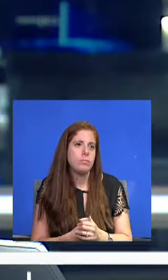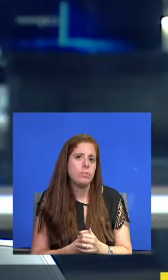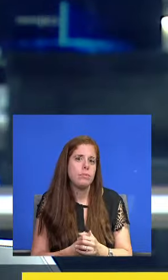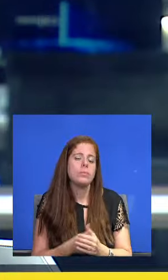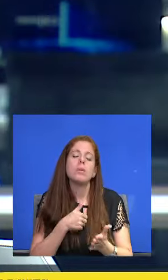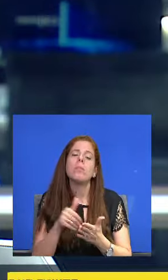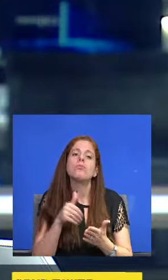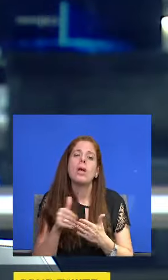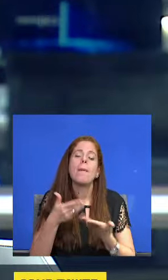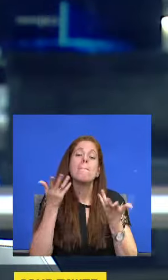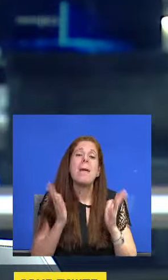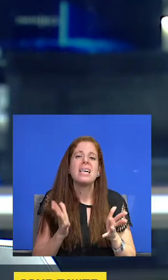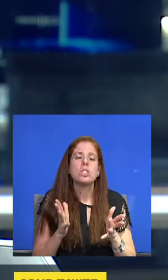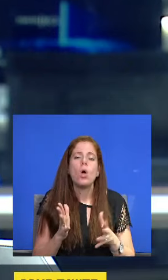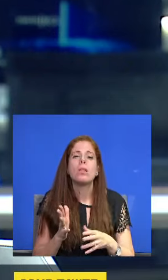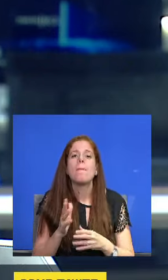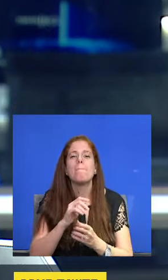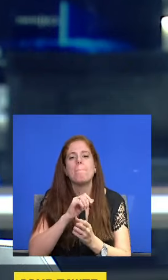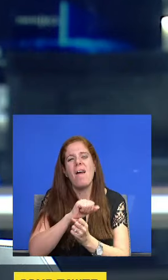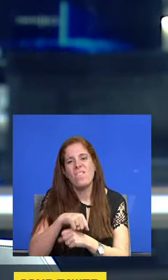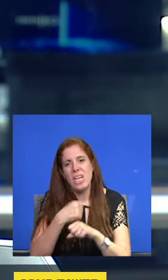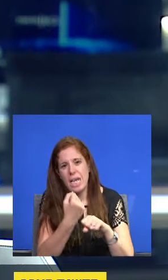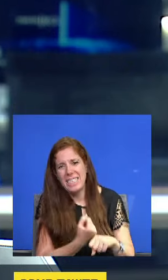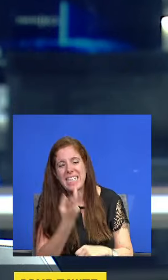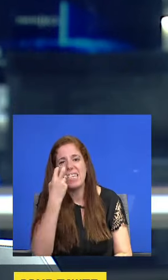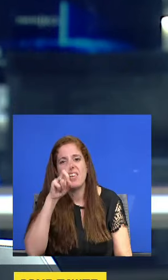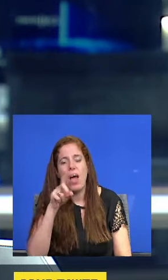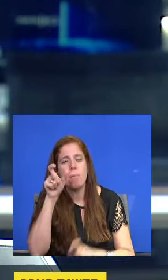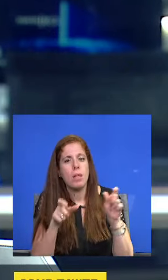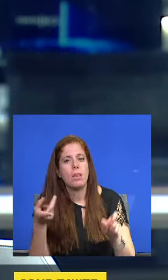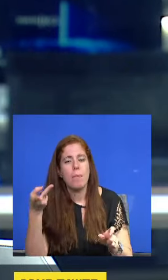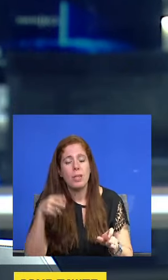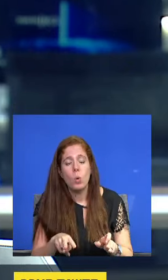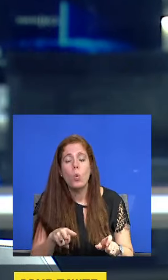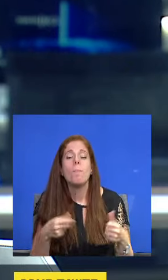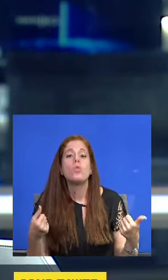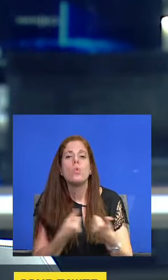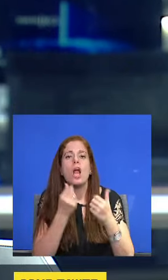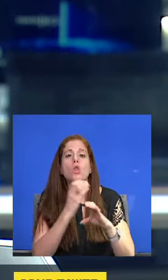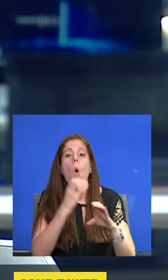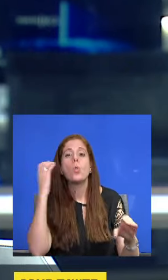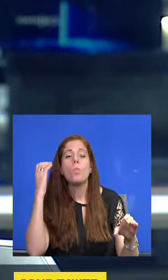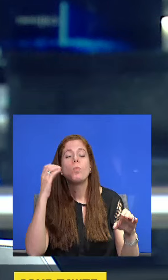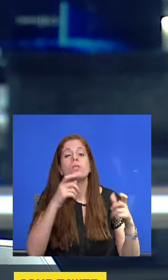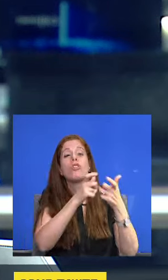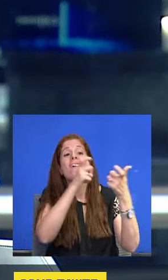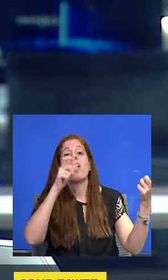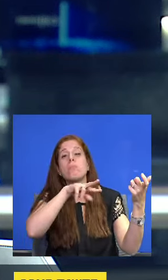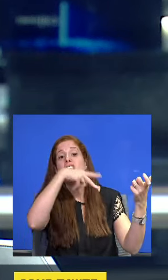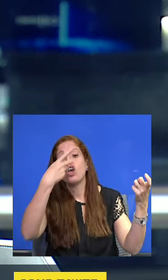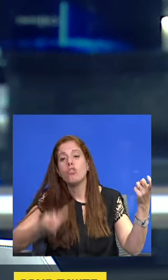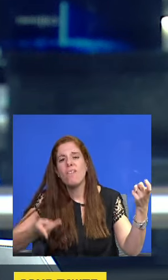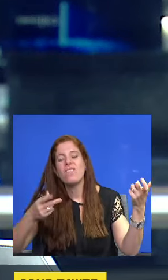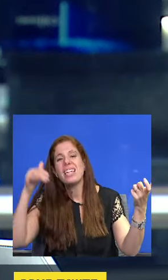ממשיכים באסון בוונציה, 21 בני אדם נהרגו, בהם שני ילדים, בתאונת אוטובוס שנפל מגשר והתרסק לתוך